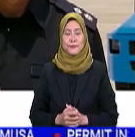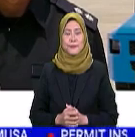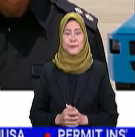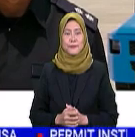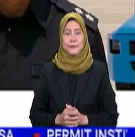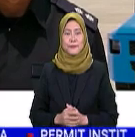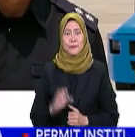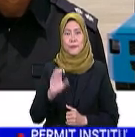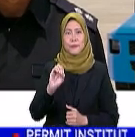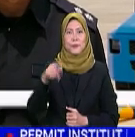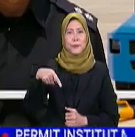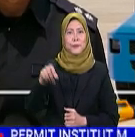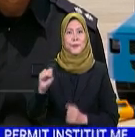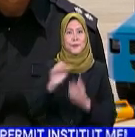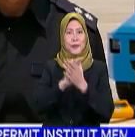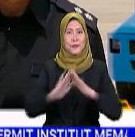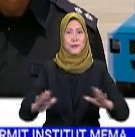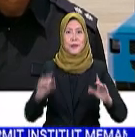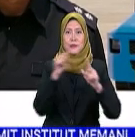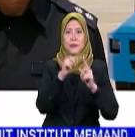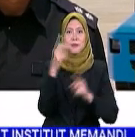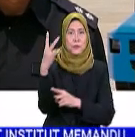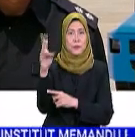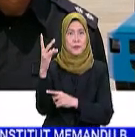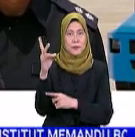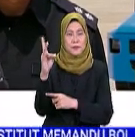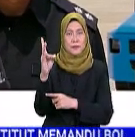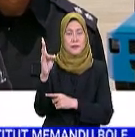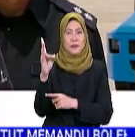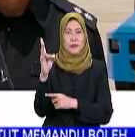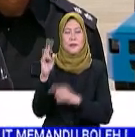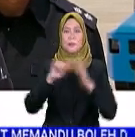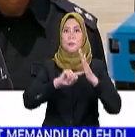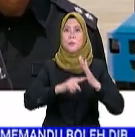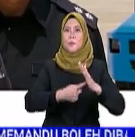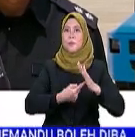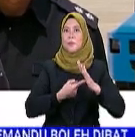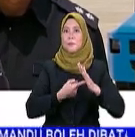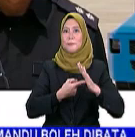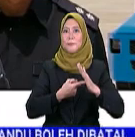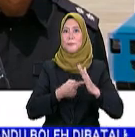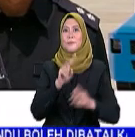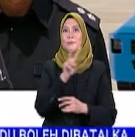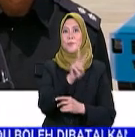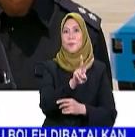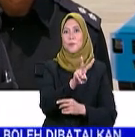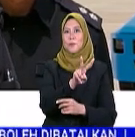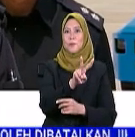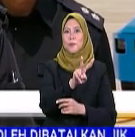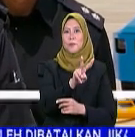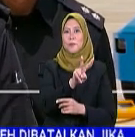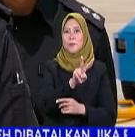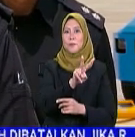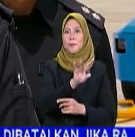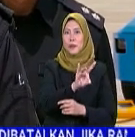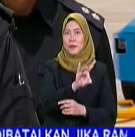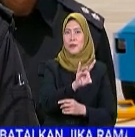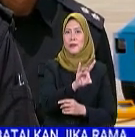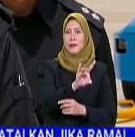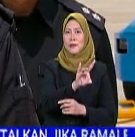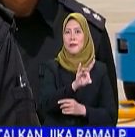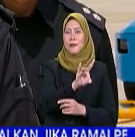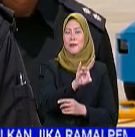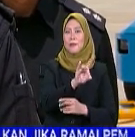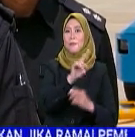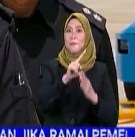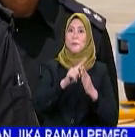of selamat yang ke-17 nih dan bermula daripada 28 hari